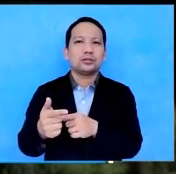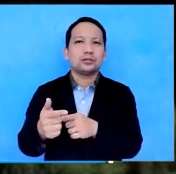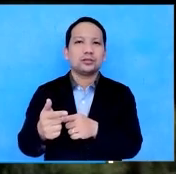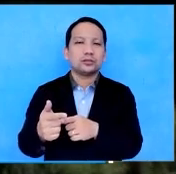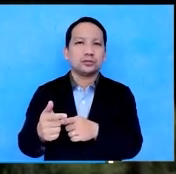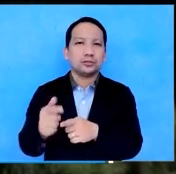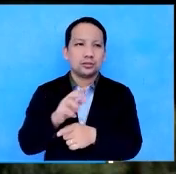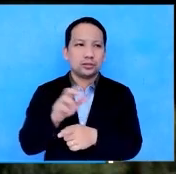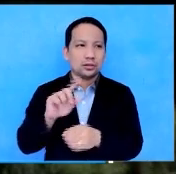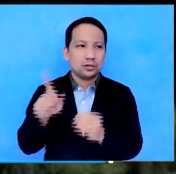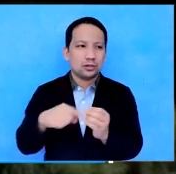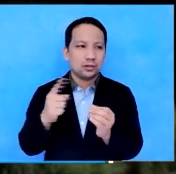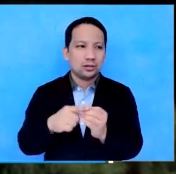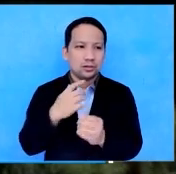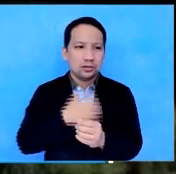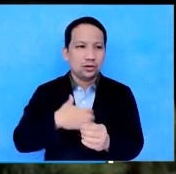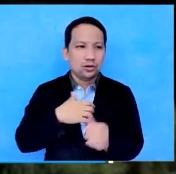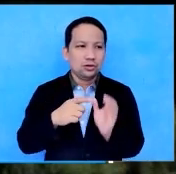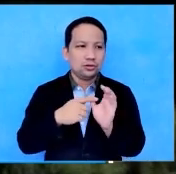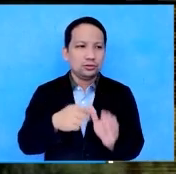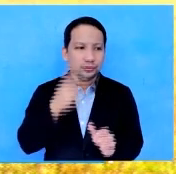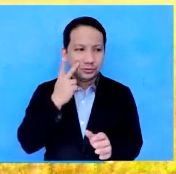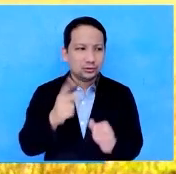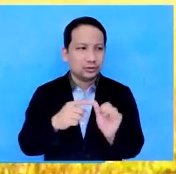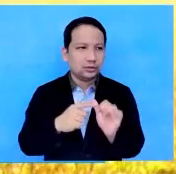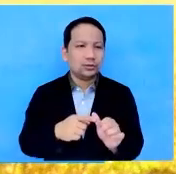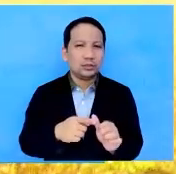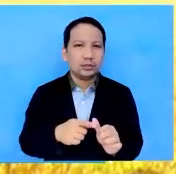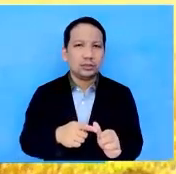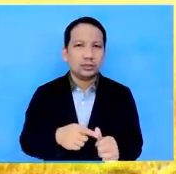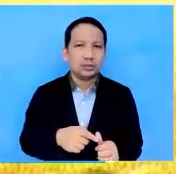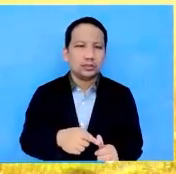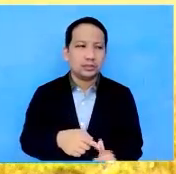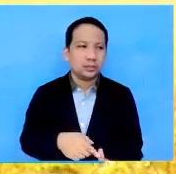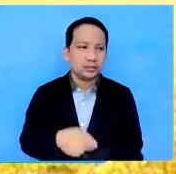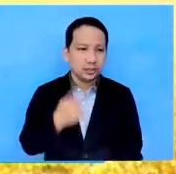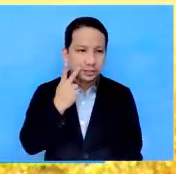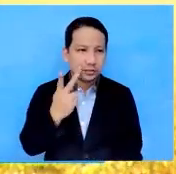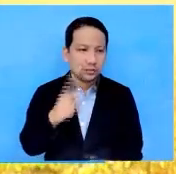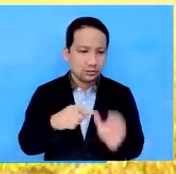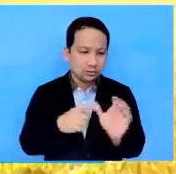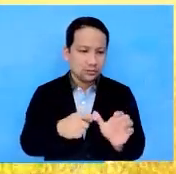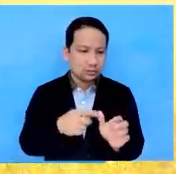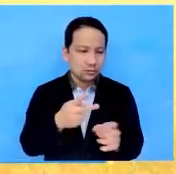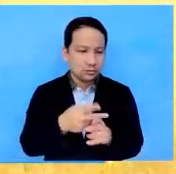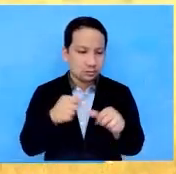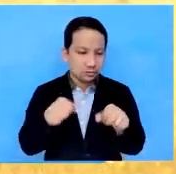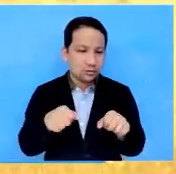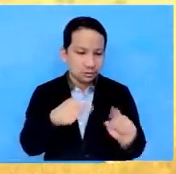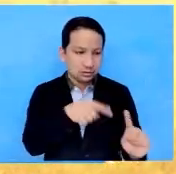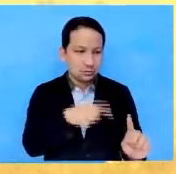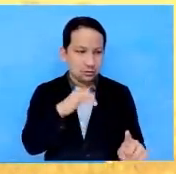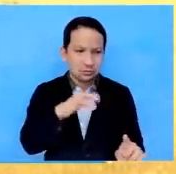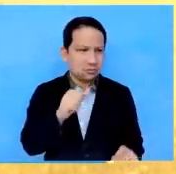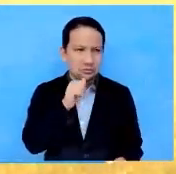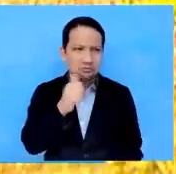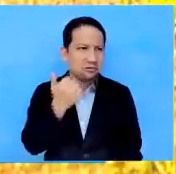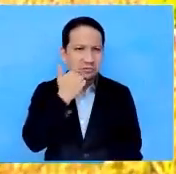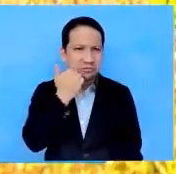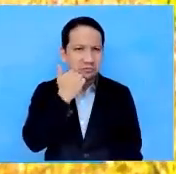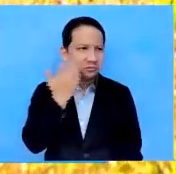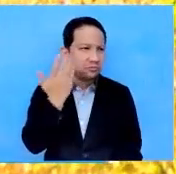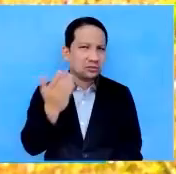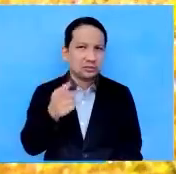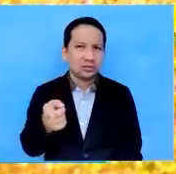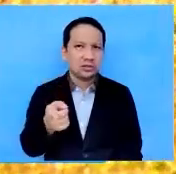kaugnay ng reklamo ng animal Kingdom foundation pero para naman sa Mang ngaba na si Marvin wala silang nakikitang paglabag